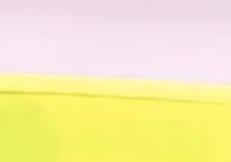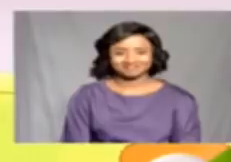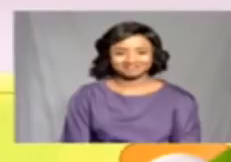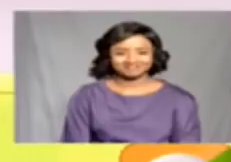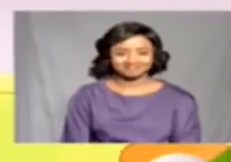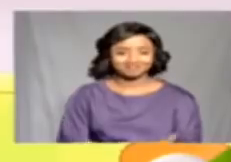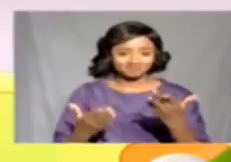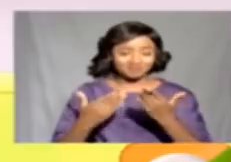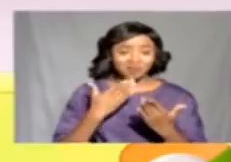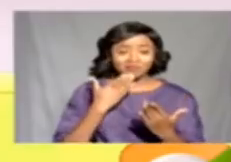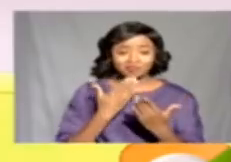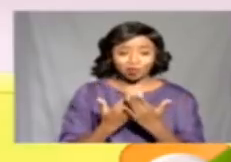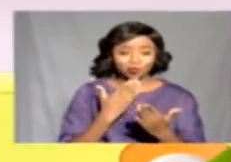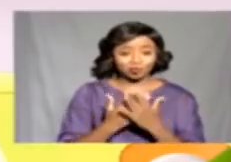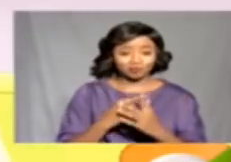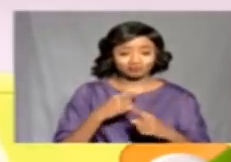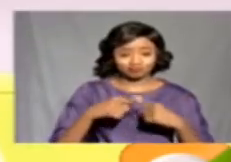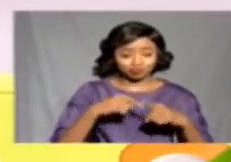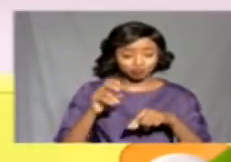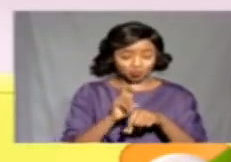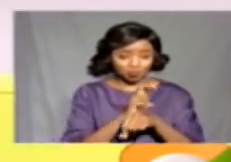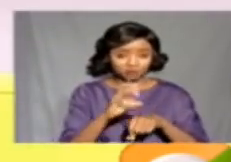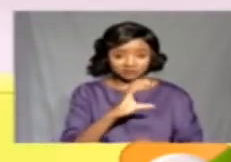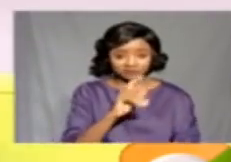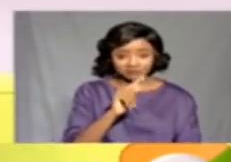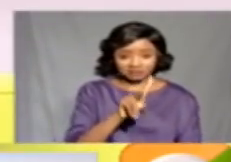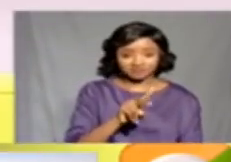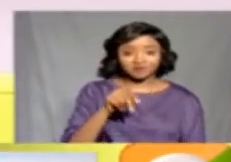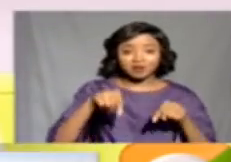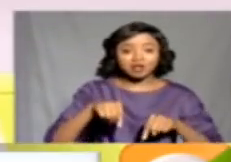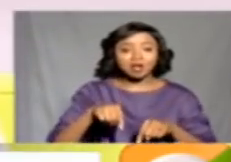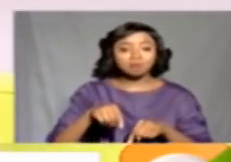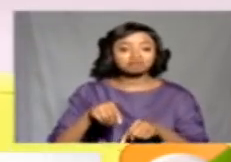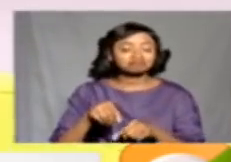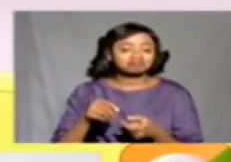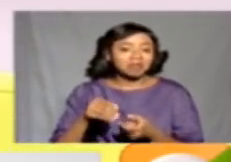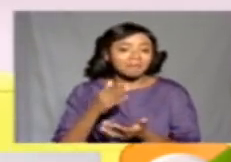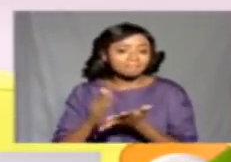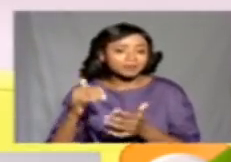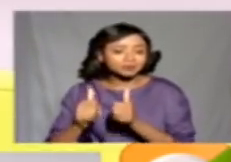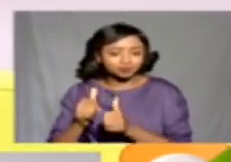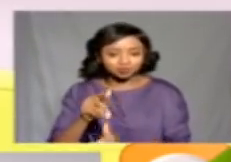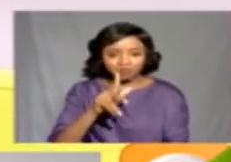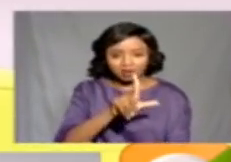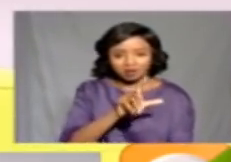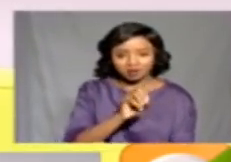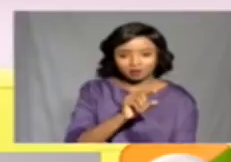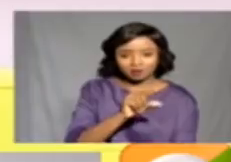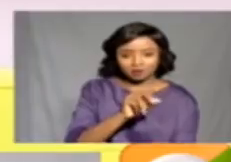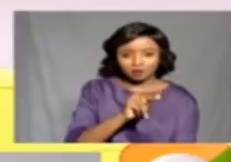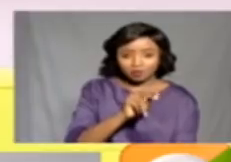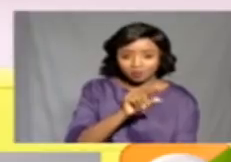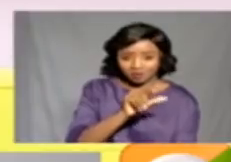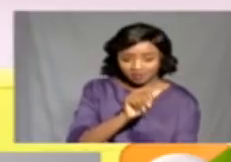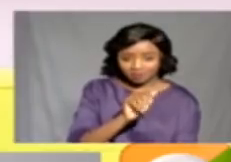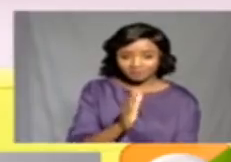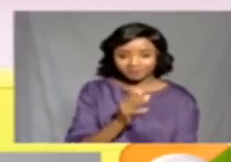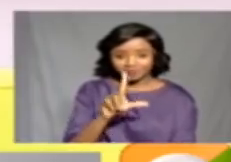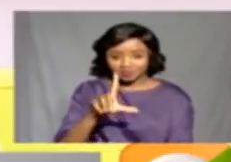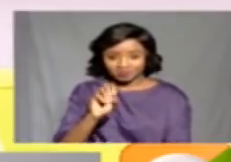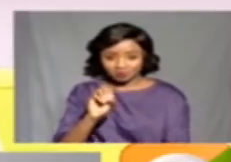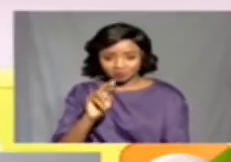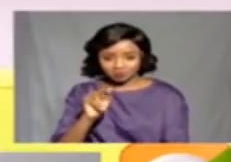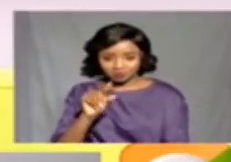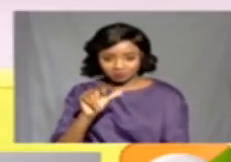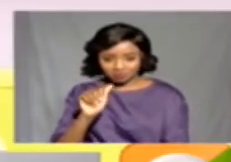Karibu tena, asante sana kwa kuendelea kuwa nasi. Tunaingia katika sehemu yetu ya Longalonga. Kama nilivyokuarifu awali, leo tunaangazia masuala